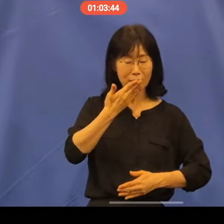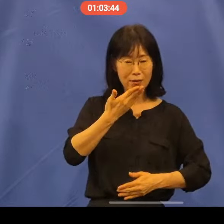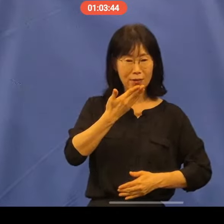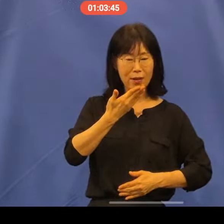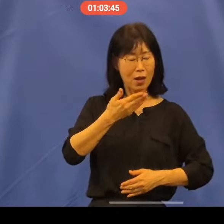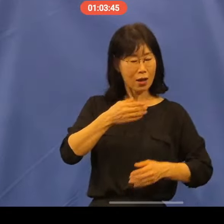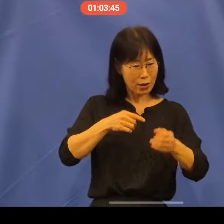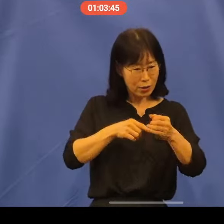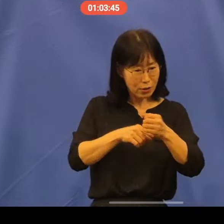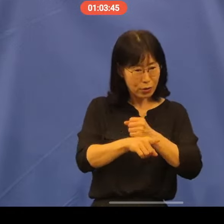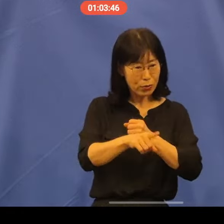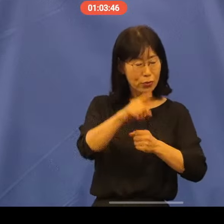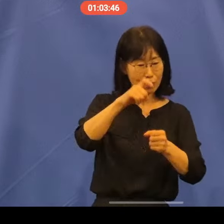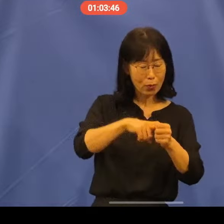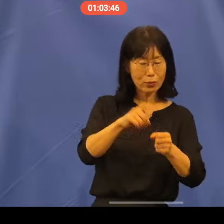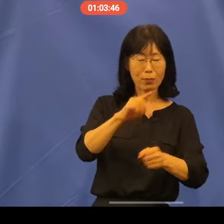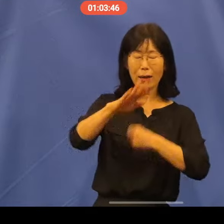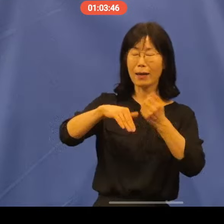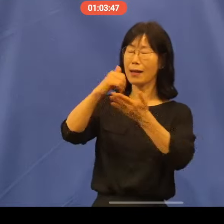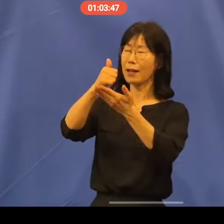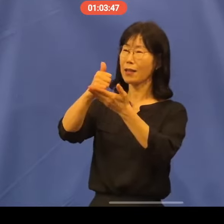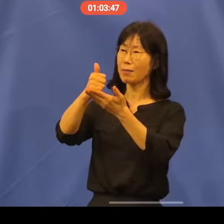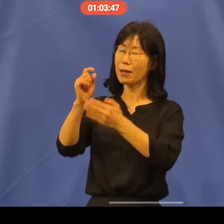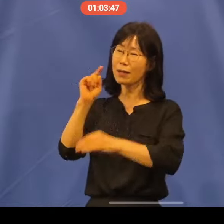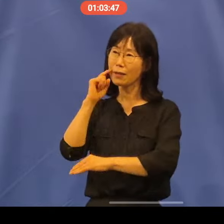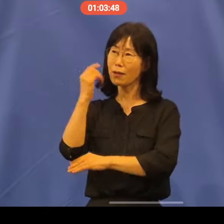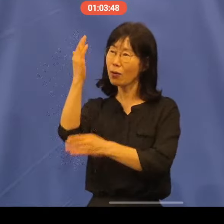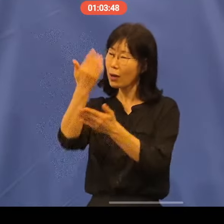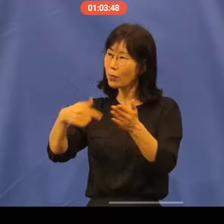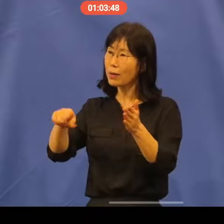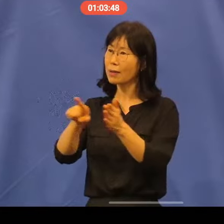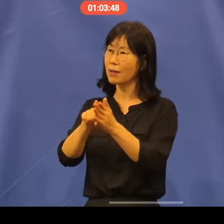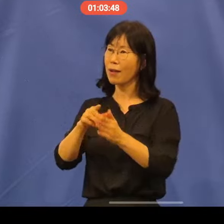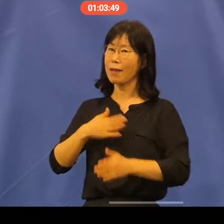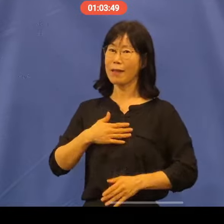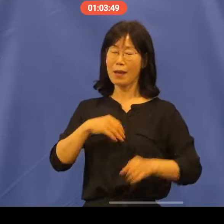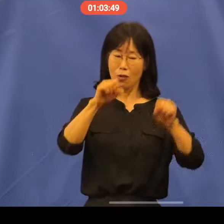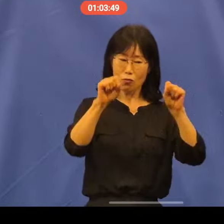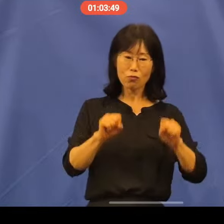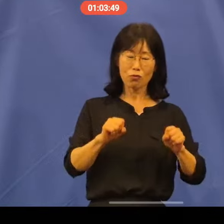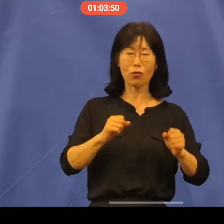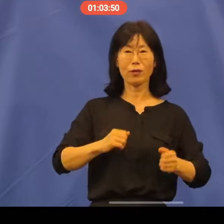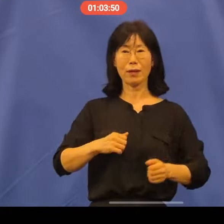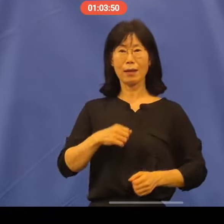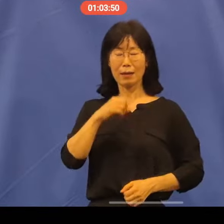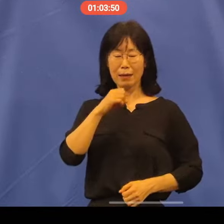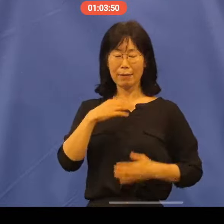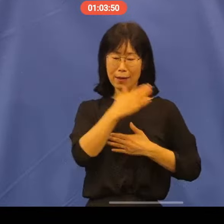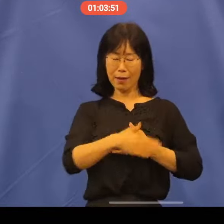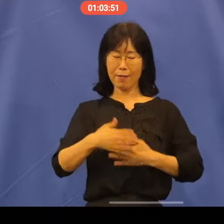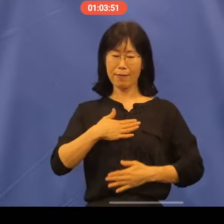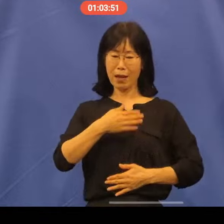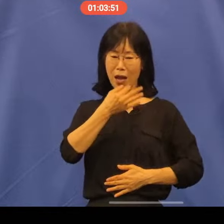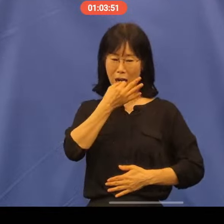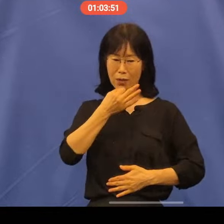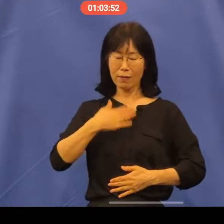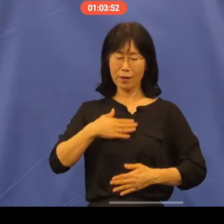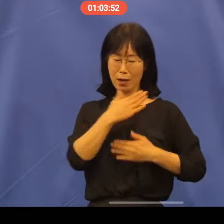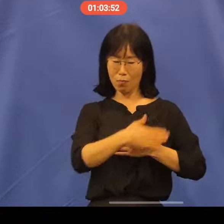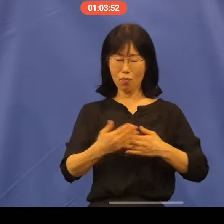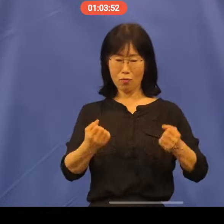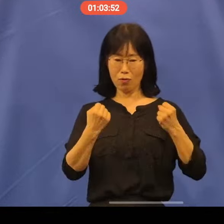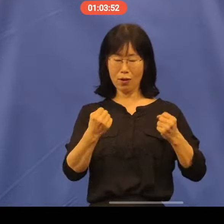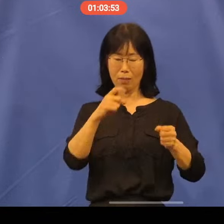먹는 이유가 하나님의 영광을 위하여. 운동을 할 때도 마찬가지. 그냥 막 건강을 위해서 러닝을 막 아무리 하면 뭐예요, 관절 나가고 막